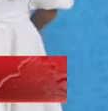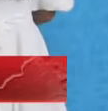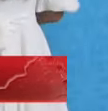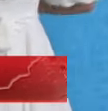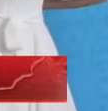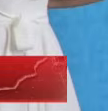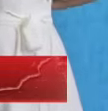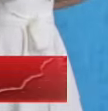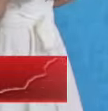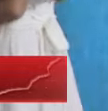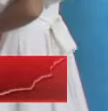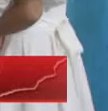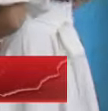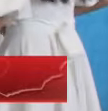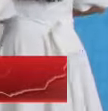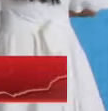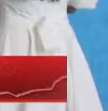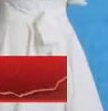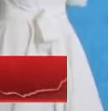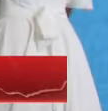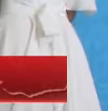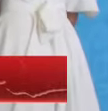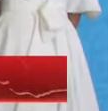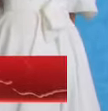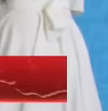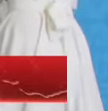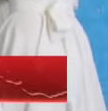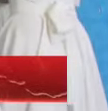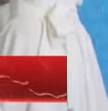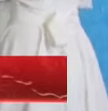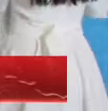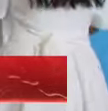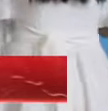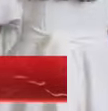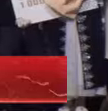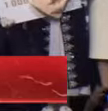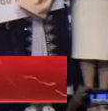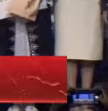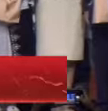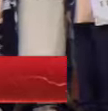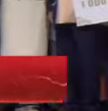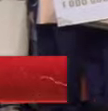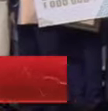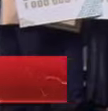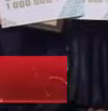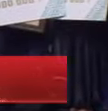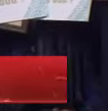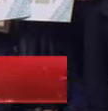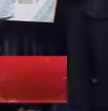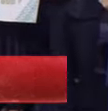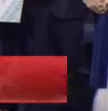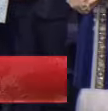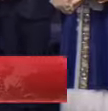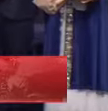к взаимопониманию, к взаимовыручке и постоянно поддерживаем. Какие советы дали